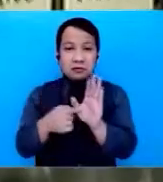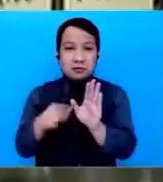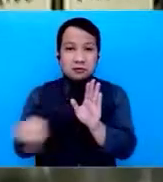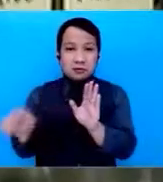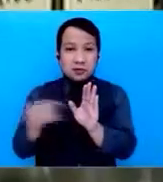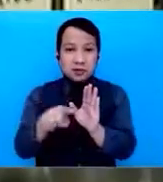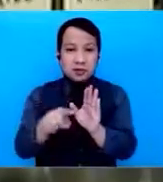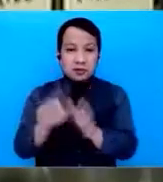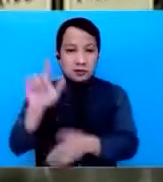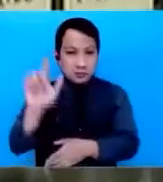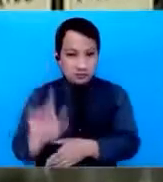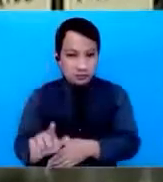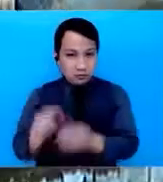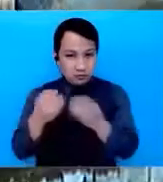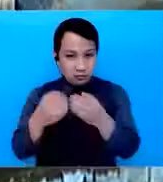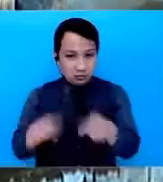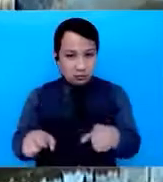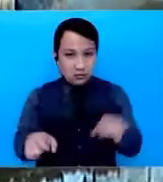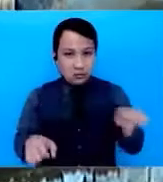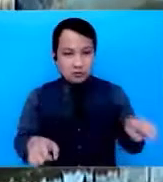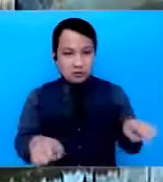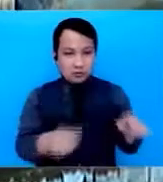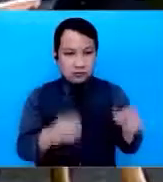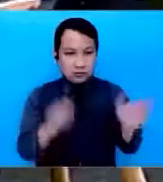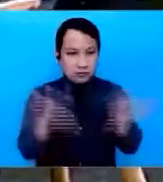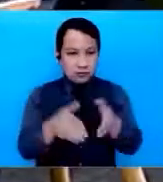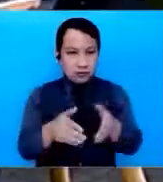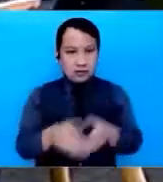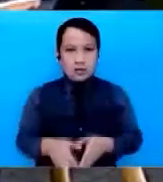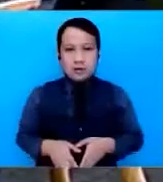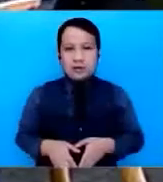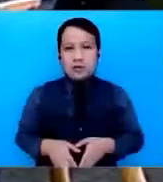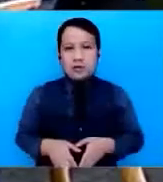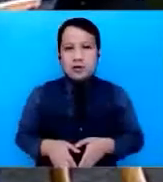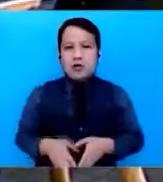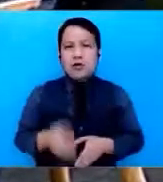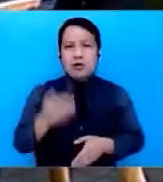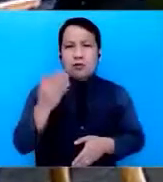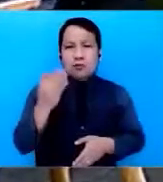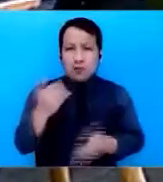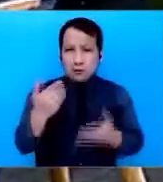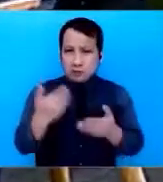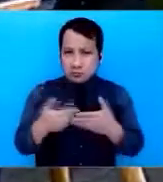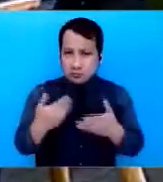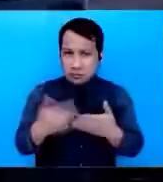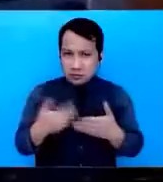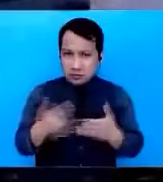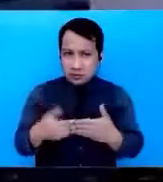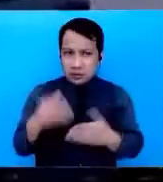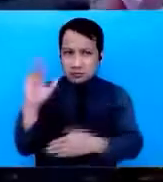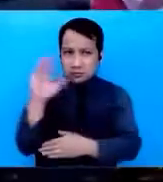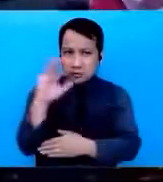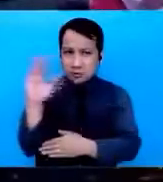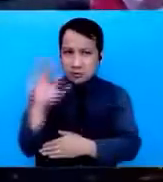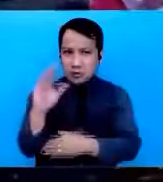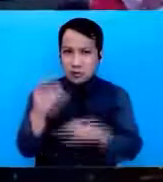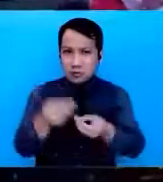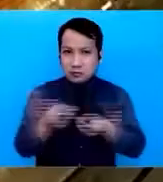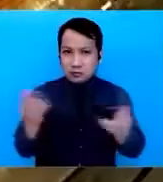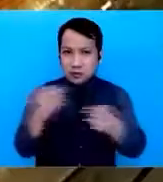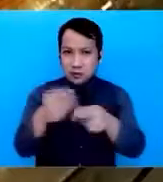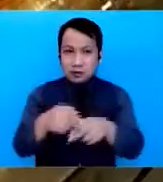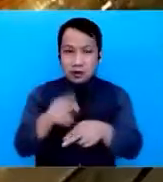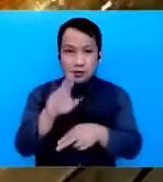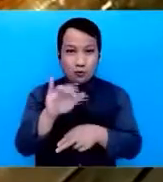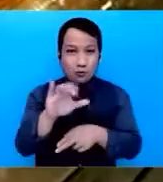mababang size na lang po ako kukuha. Maliit lang talaga siya. At dahil magpapasko na, ang mga nagtitinda ng dessert na kasama lagi sa